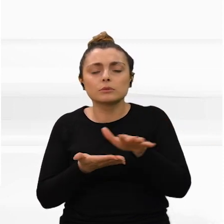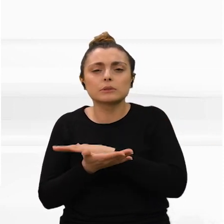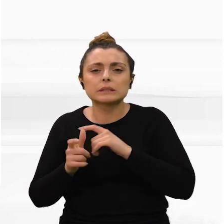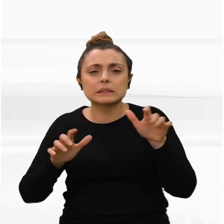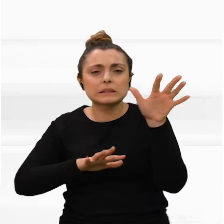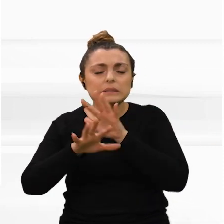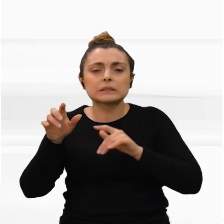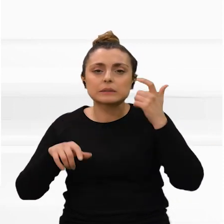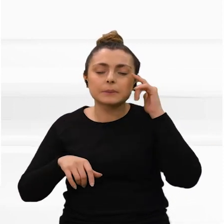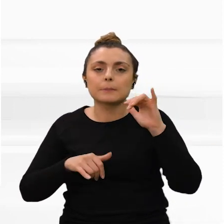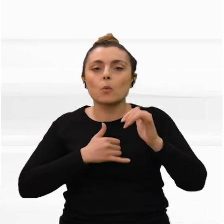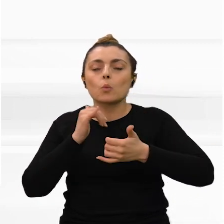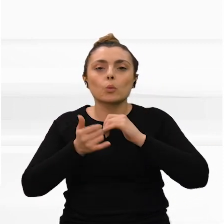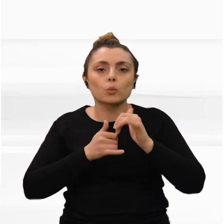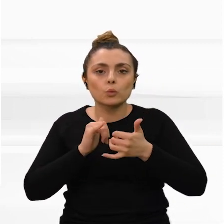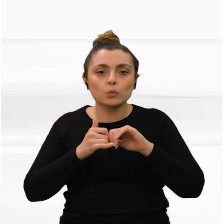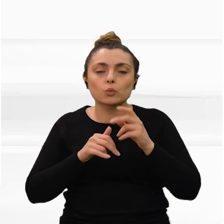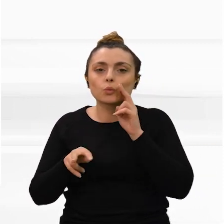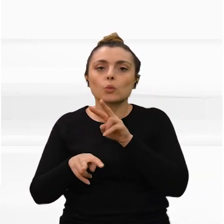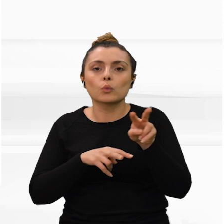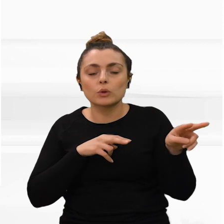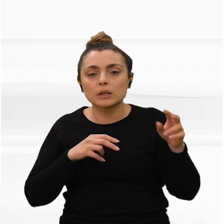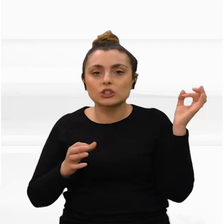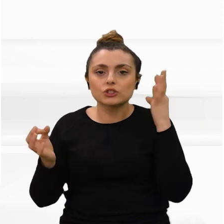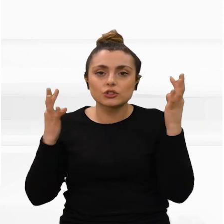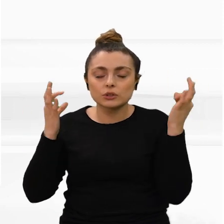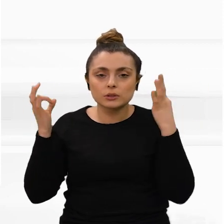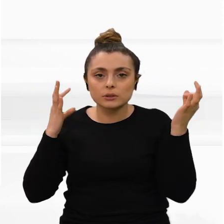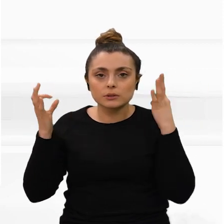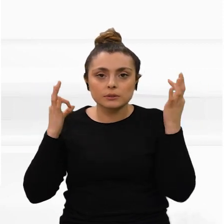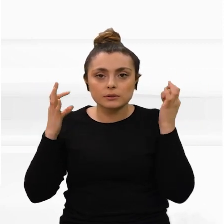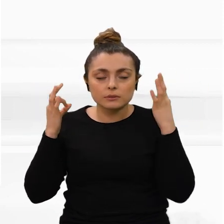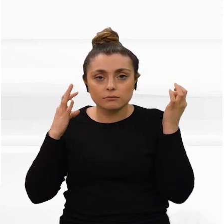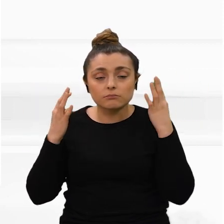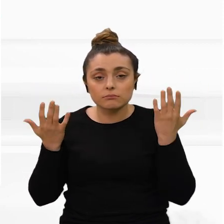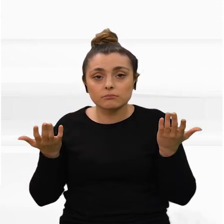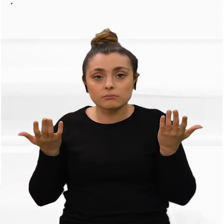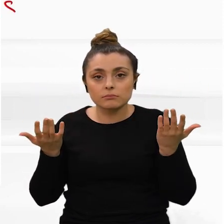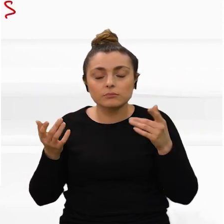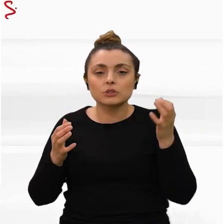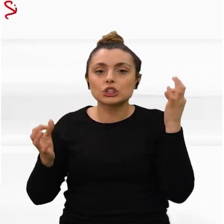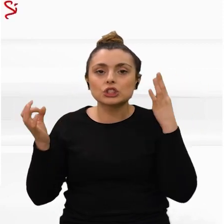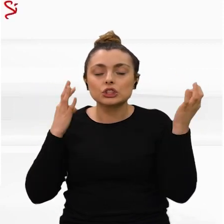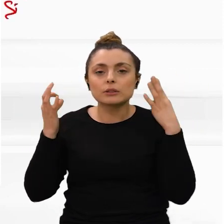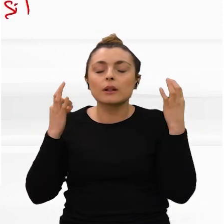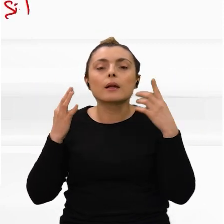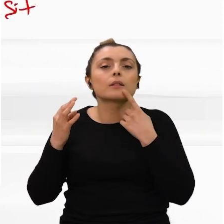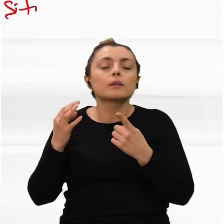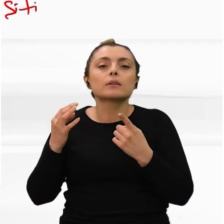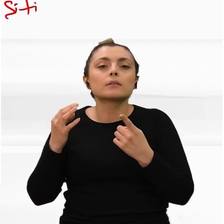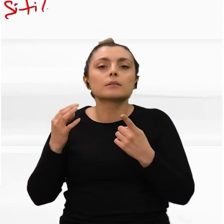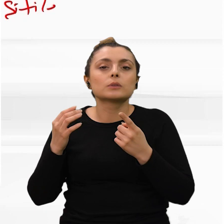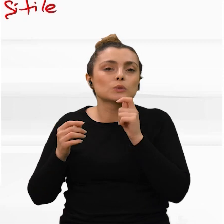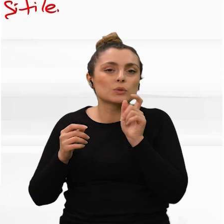örten sizde Zihnim gibi oyunlar oynuyor ve görülen işitilen Bakın arkadaşlar işitilen